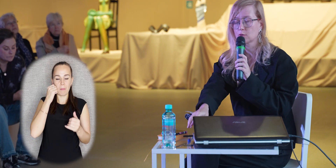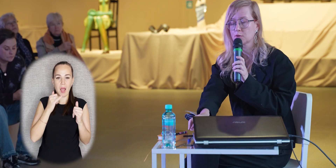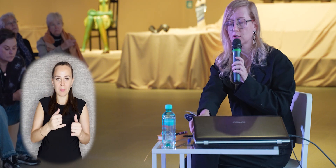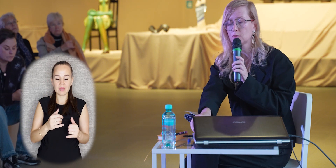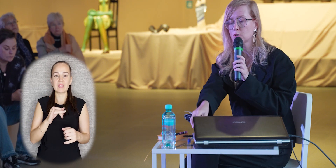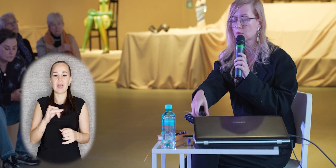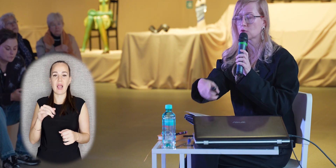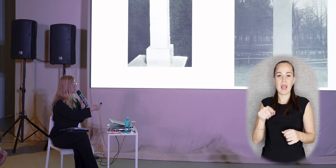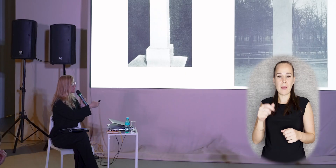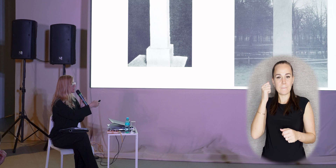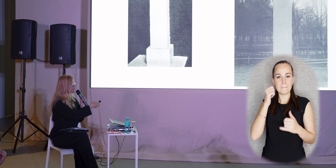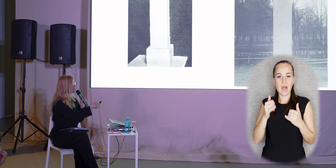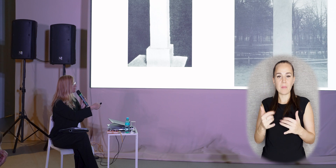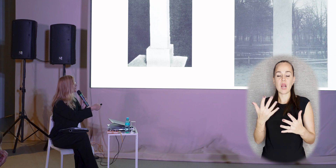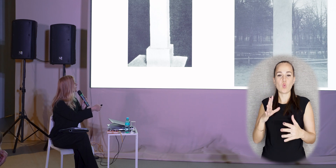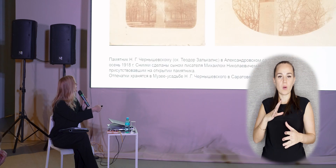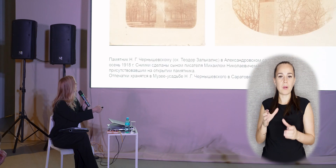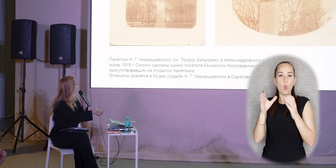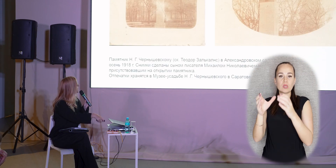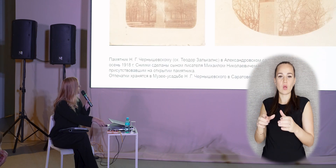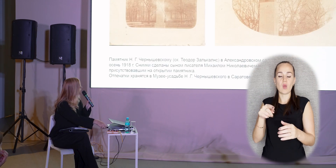памятник, который установлен. Он тоже был гипсовым.